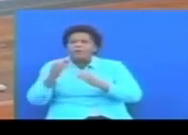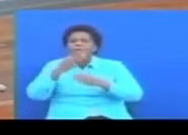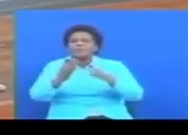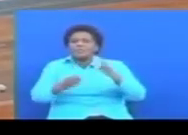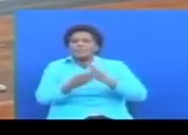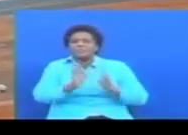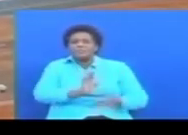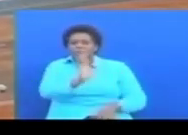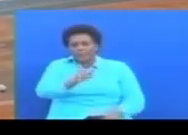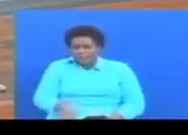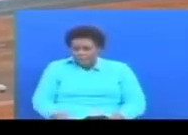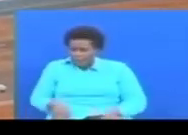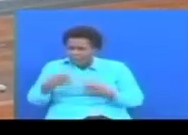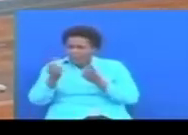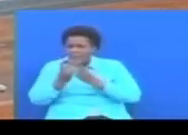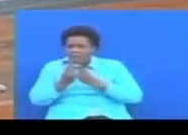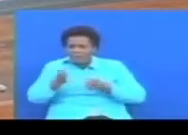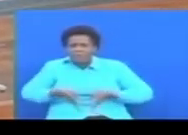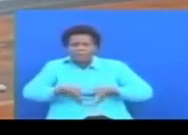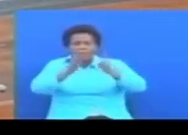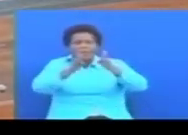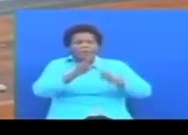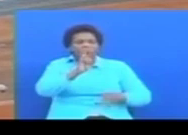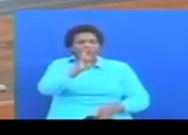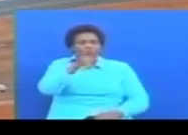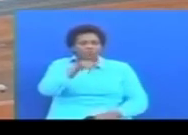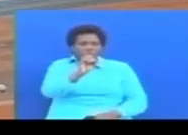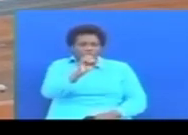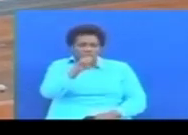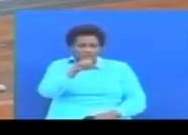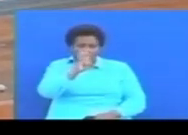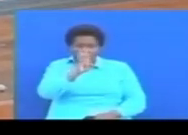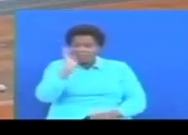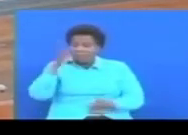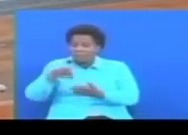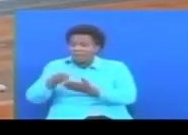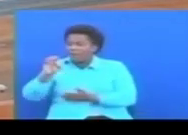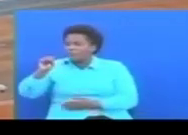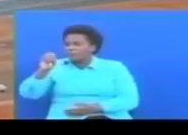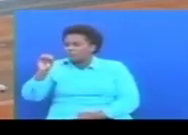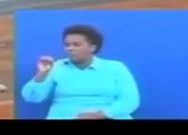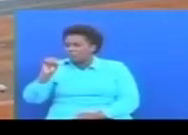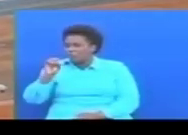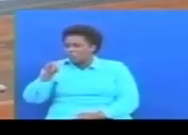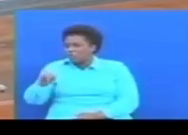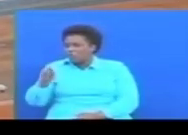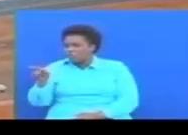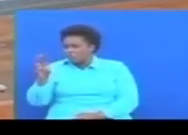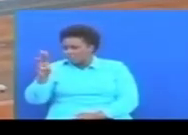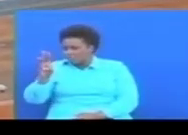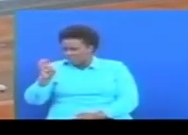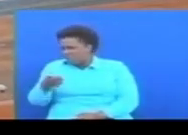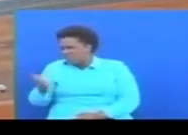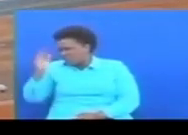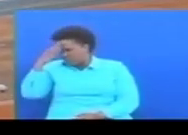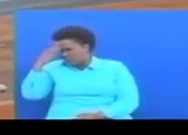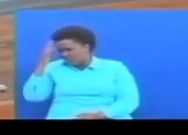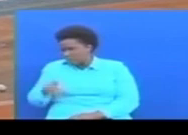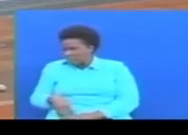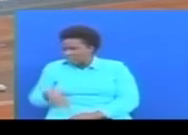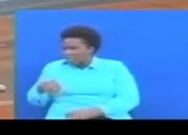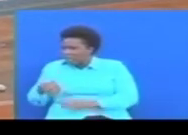hii ya Uyole Mlima Nyoka hadi Songwe ambapo ni bypass, Mheshimiwa mbunge anatambua kwamba usanifu